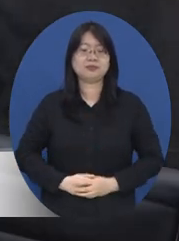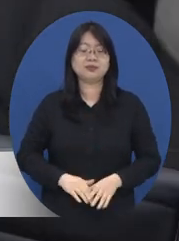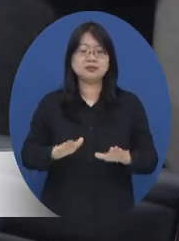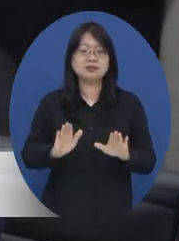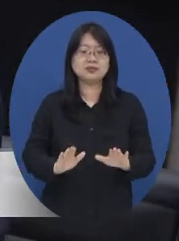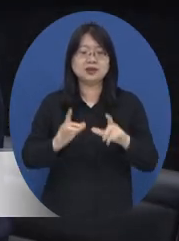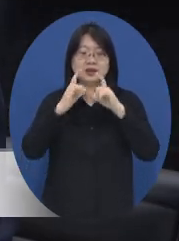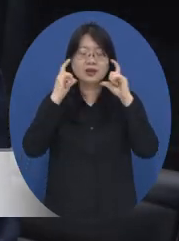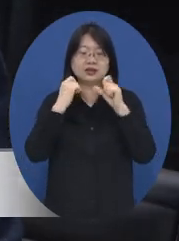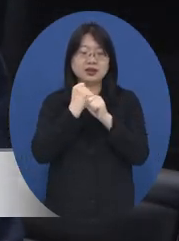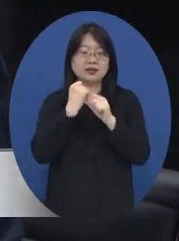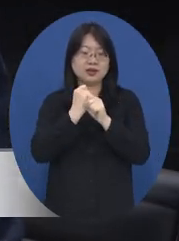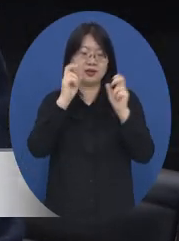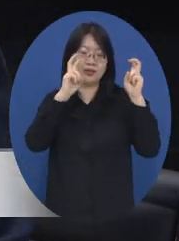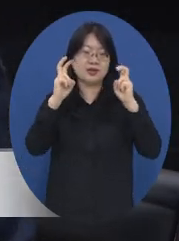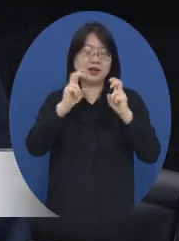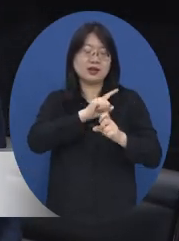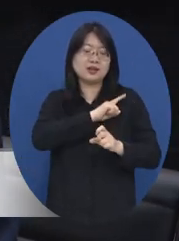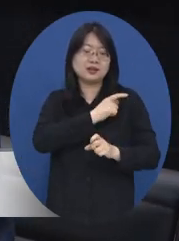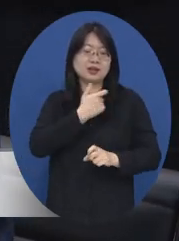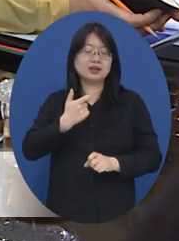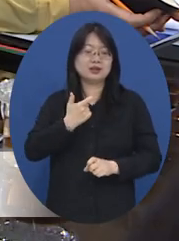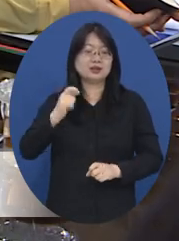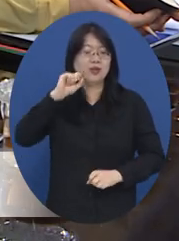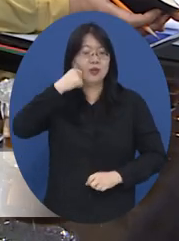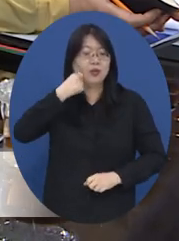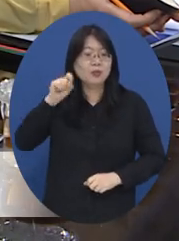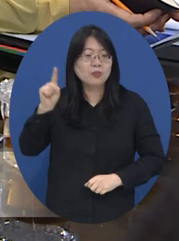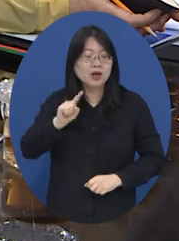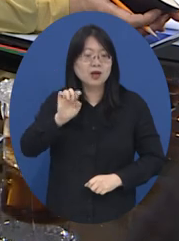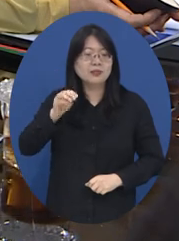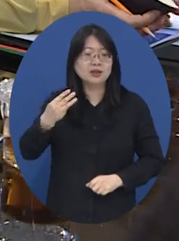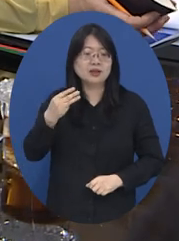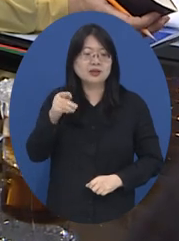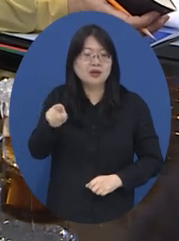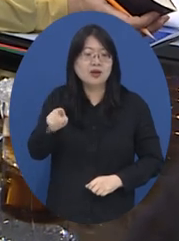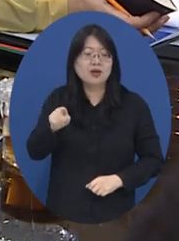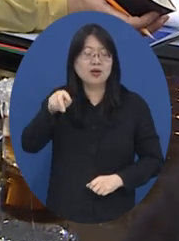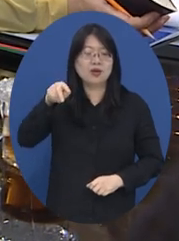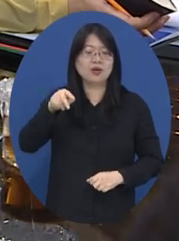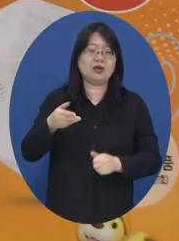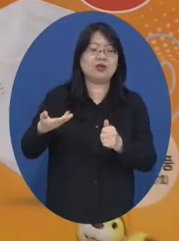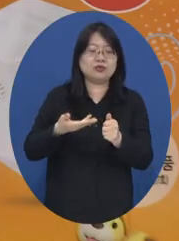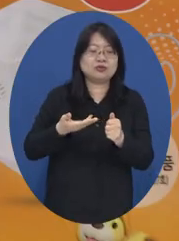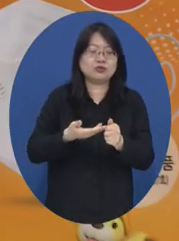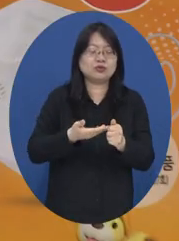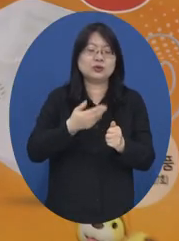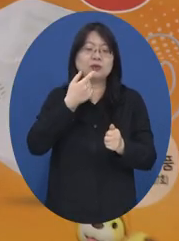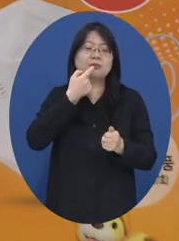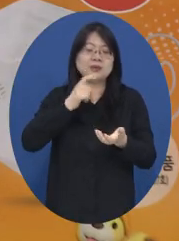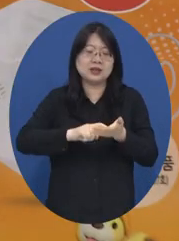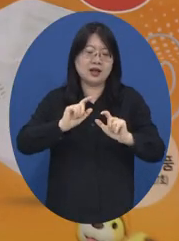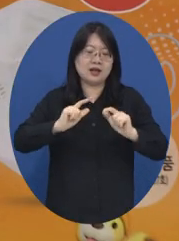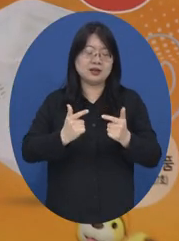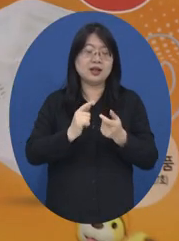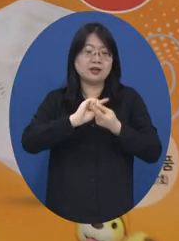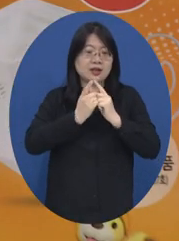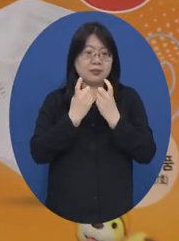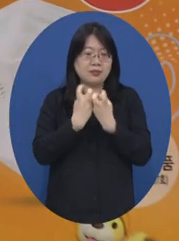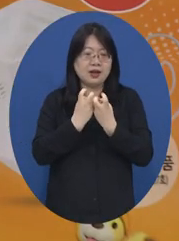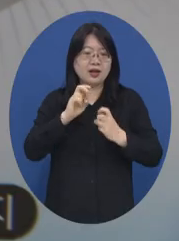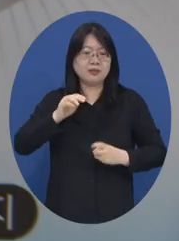나눴습니다 현재 마스크 제조 업체들의 가장 큰 어려움은 원자재인 필터 수급이 원활하지 못한 점